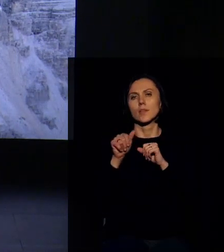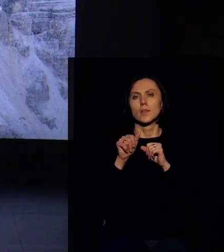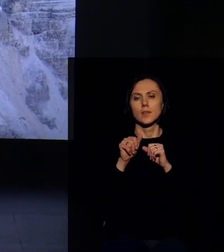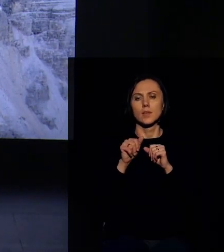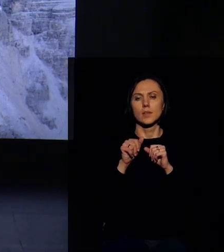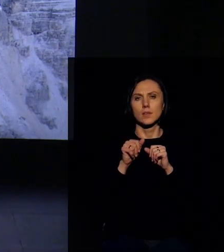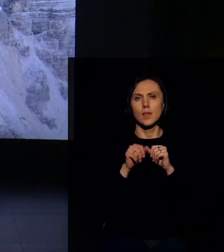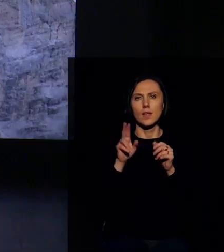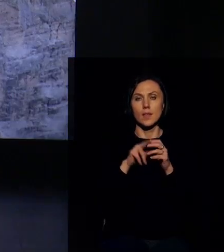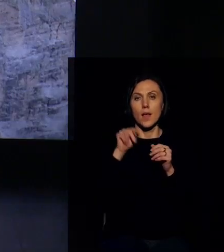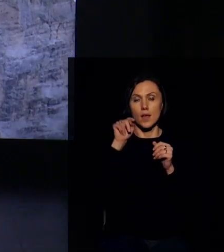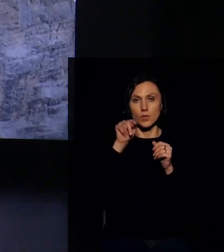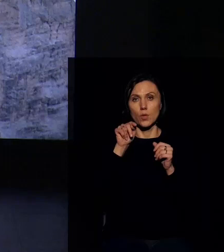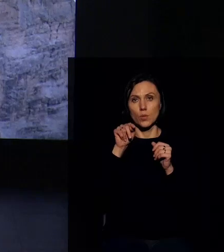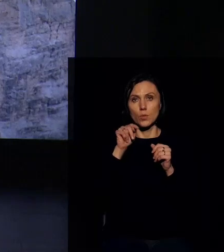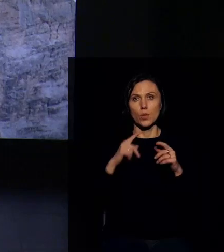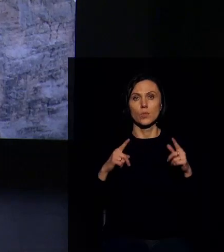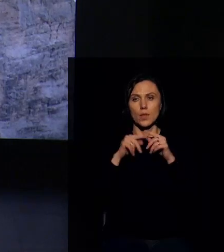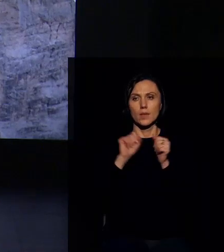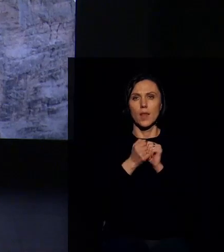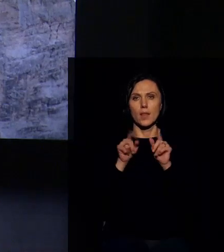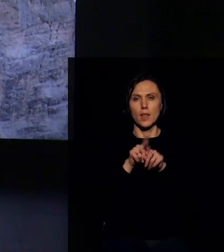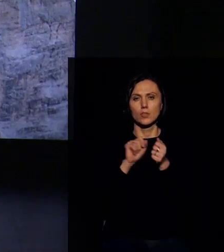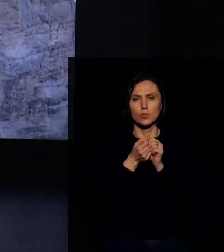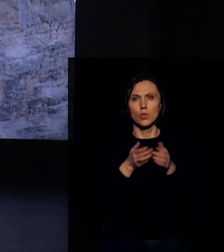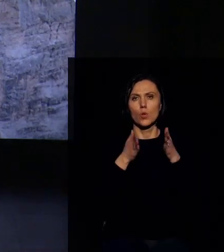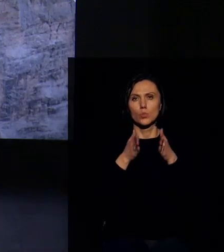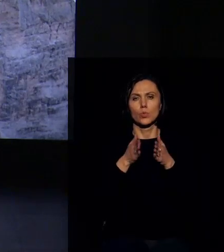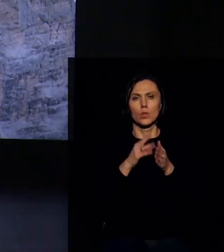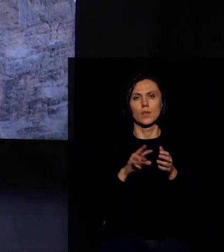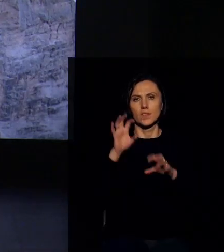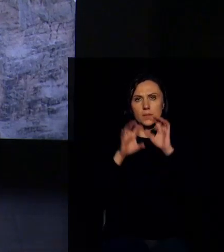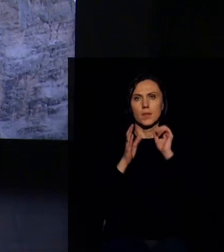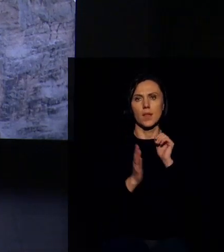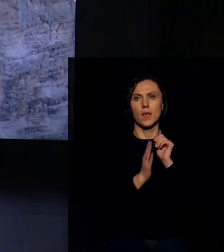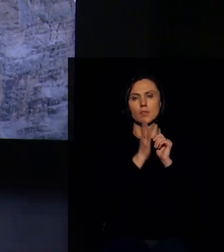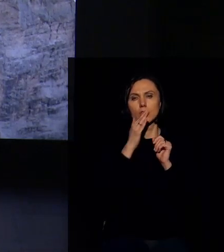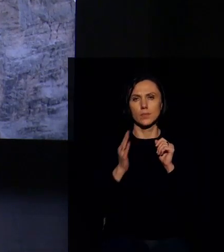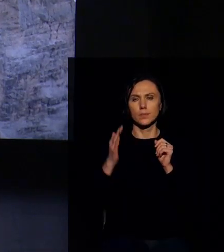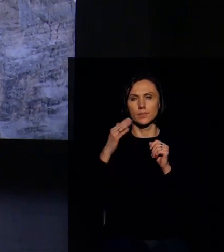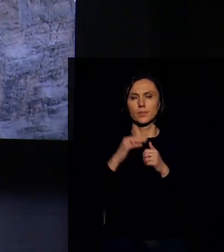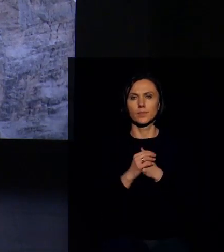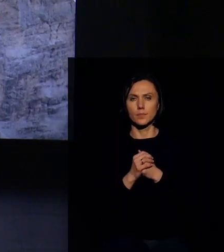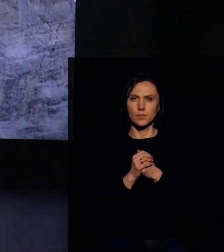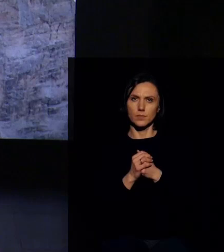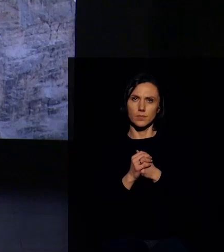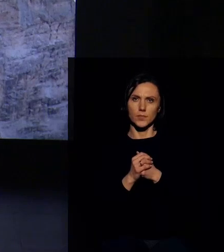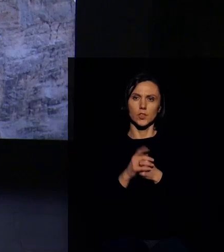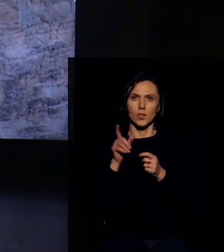Tofana. Na tą Tofanę również biegną feraty, tu zbliżenie właśnie na okienko. To jest taka